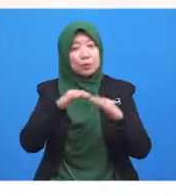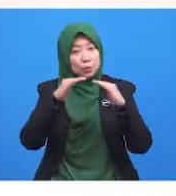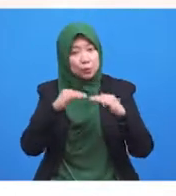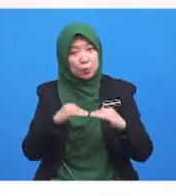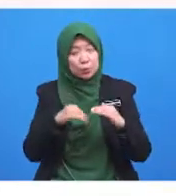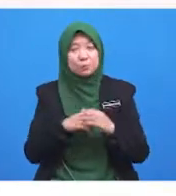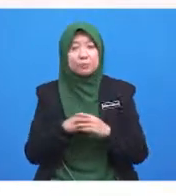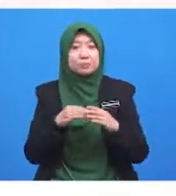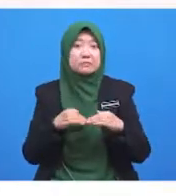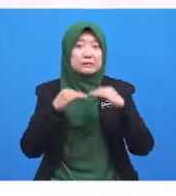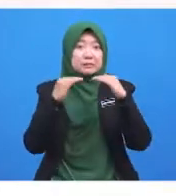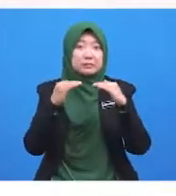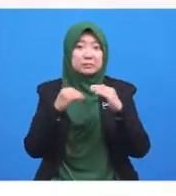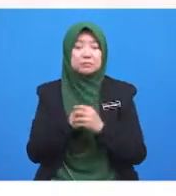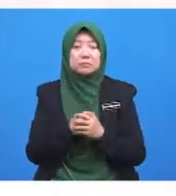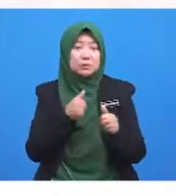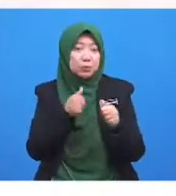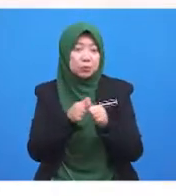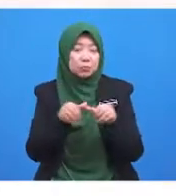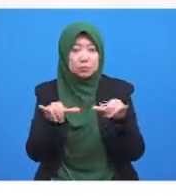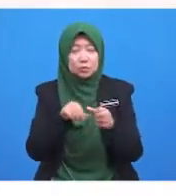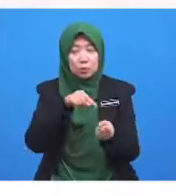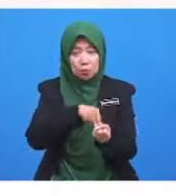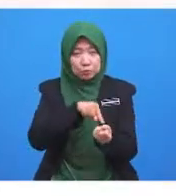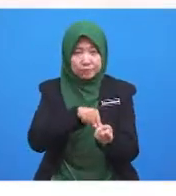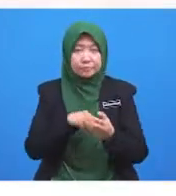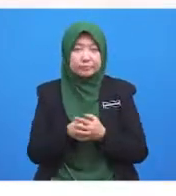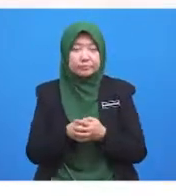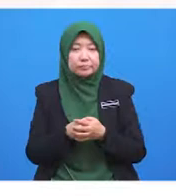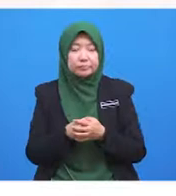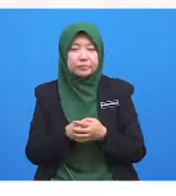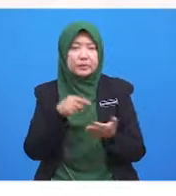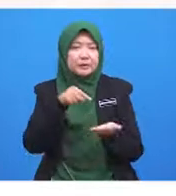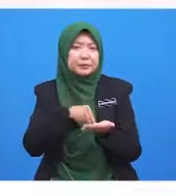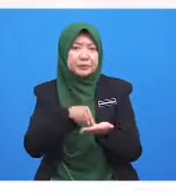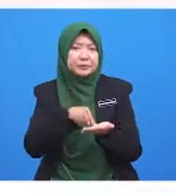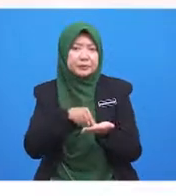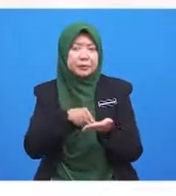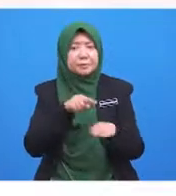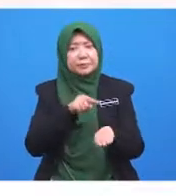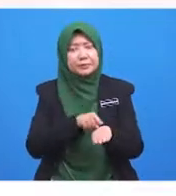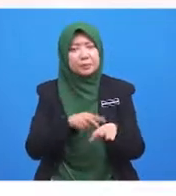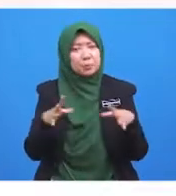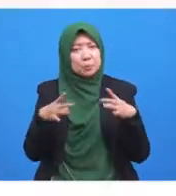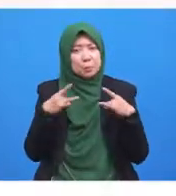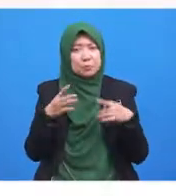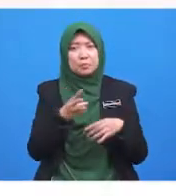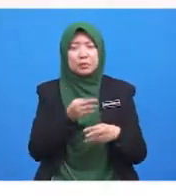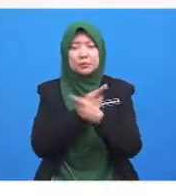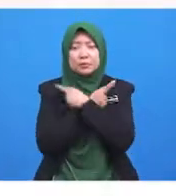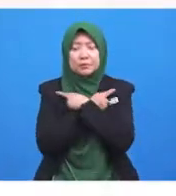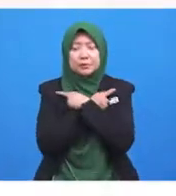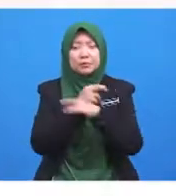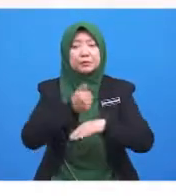Ini terpulang pada kondisi dan saiz otot. Hal ini di mana jangka masa contraction dan relaxation setting